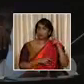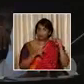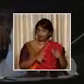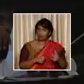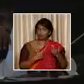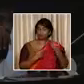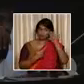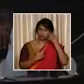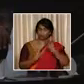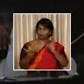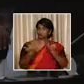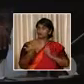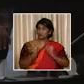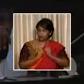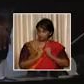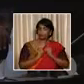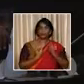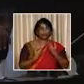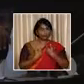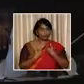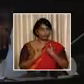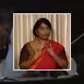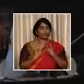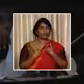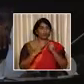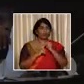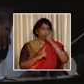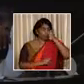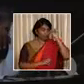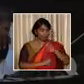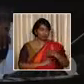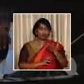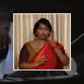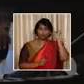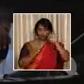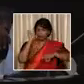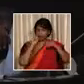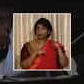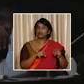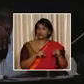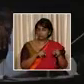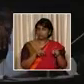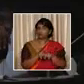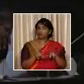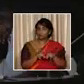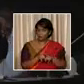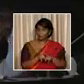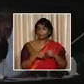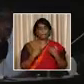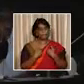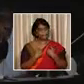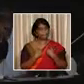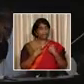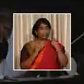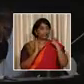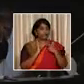மீது பொஸ்பரஸ் குண்டுகளை வீசியவர்கள், எங்கள் மீது ரசாயன குண்டுகளை வீசியவர்கள்தான் எங்களை நீதிபதிகளாக விசாரிப்பார்கள் என்றால் இந்த உலகத்தில்